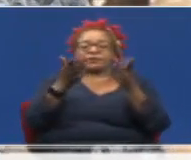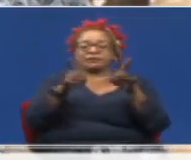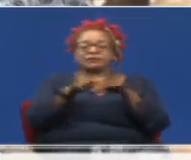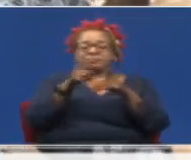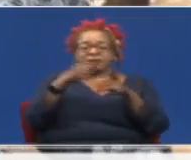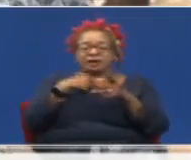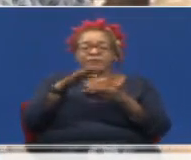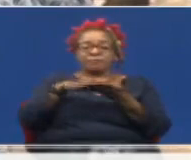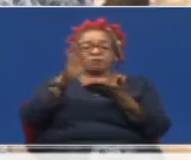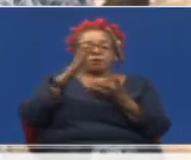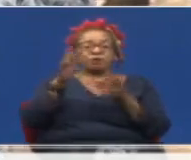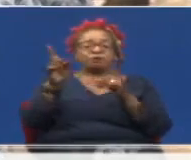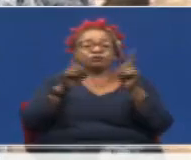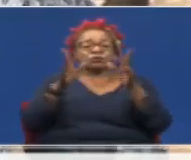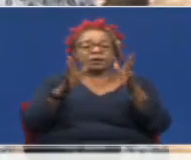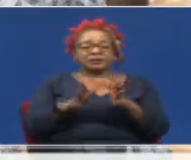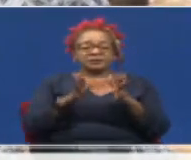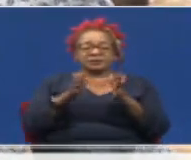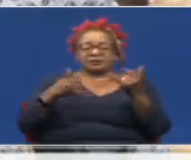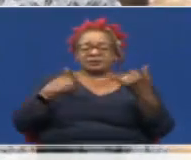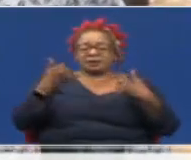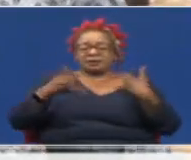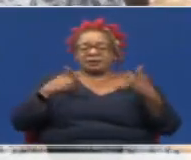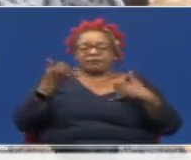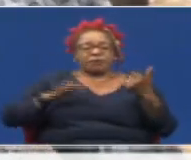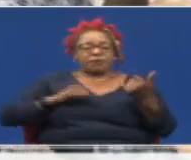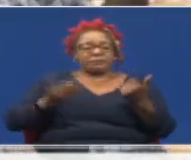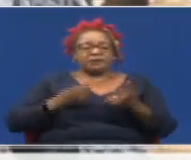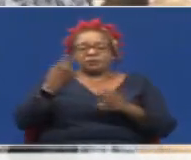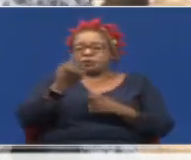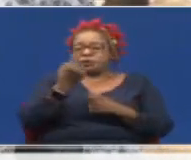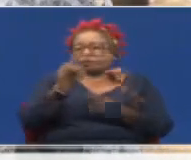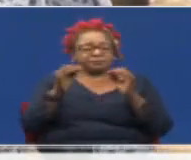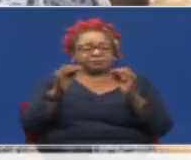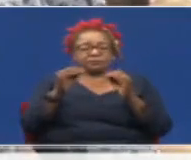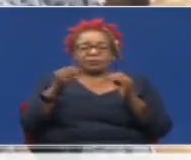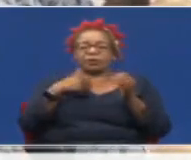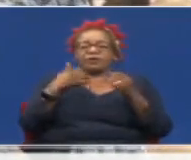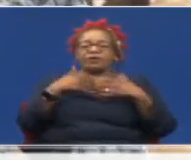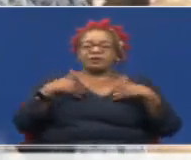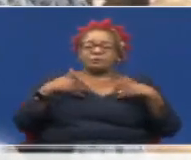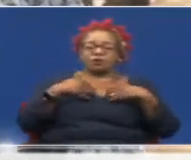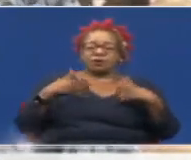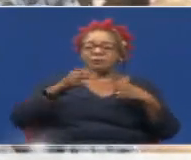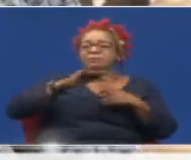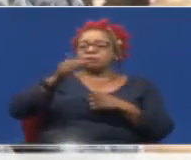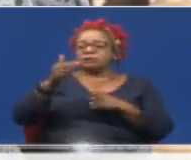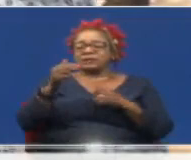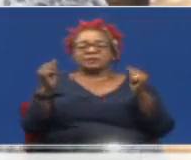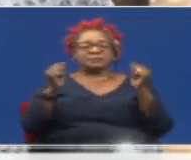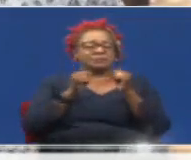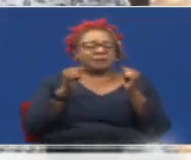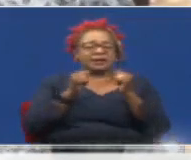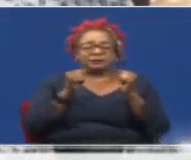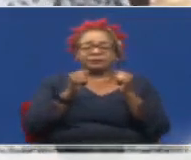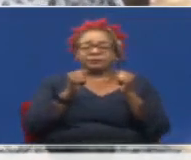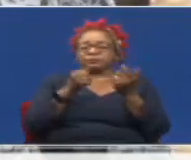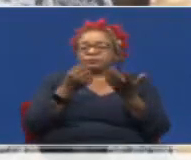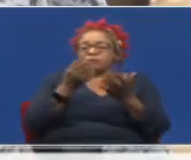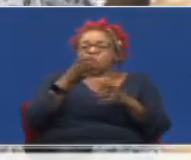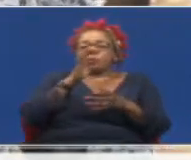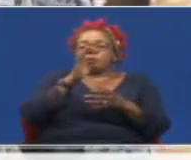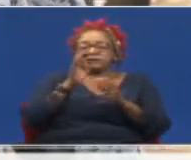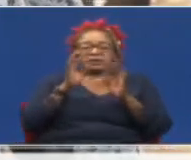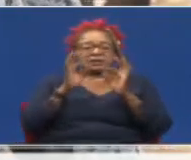wageni wengi. Sababu laha, si laha tu ya wanawake, laha tu ya nyama ni wengi. Haiko hapa, kuna barafu, kuna maji mzuri. Kwa